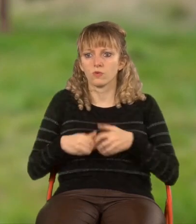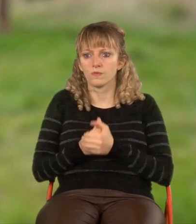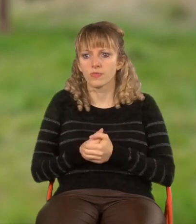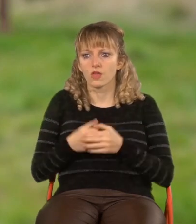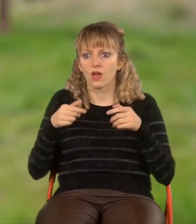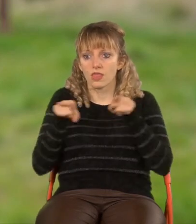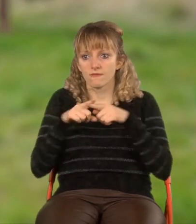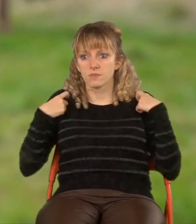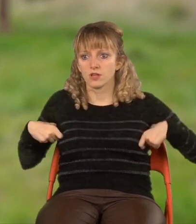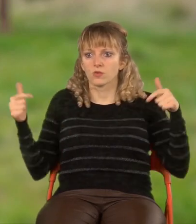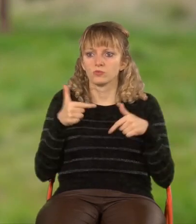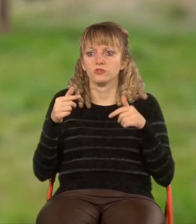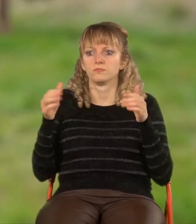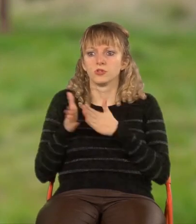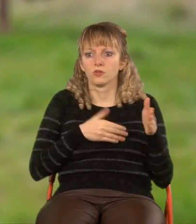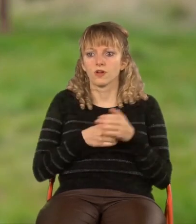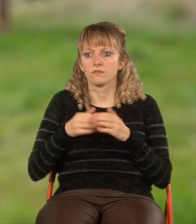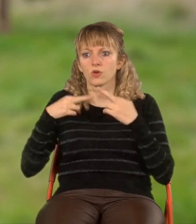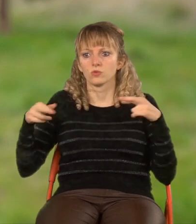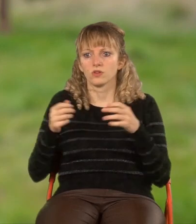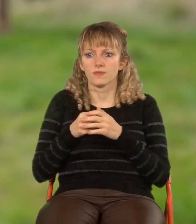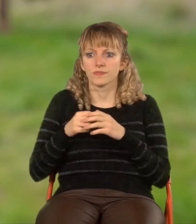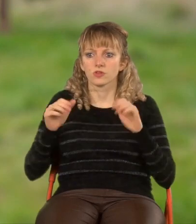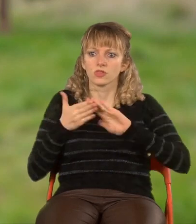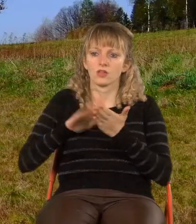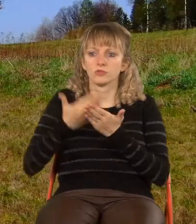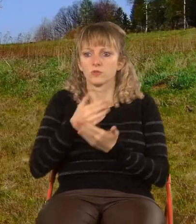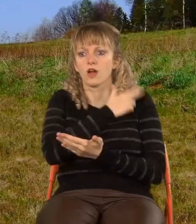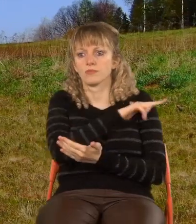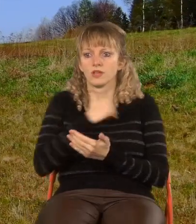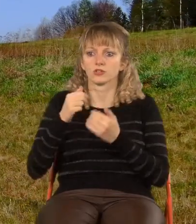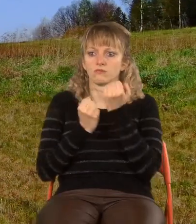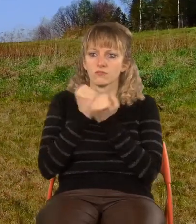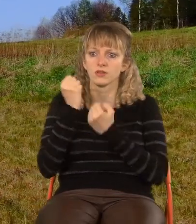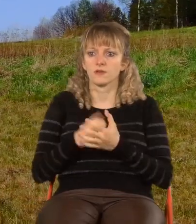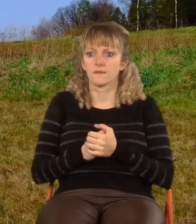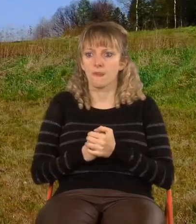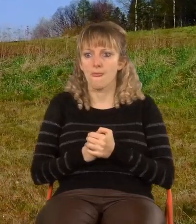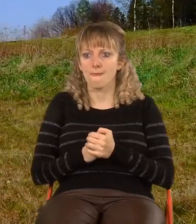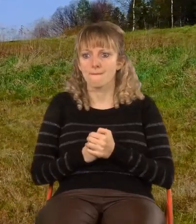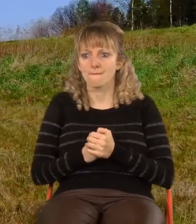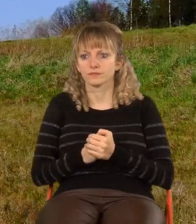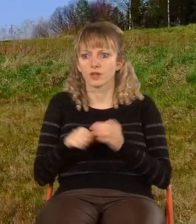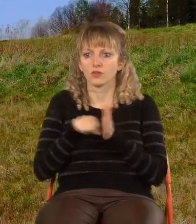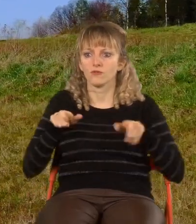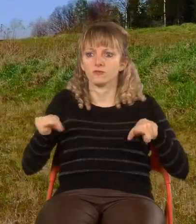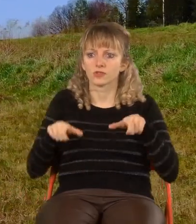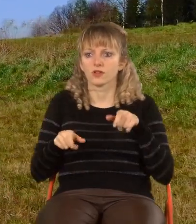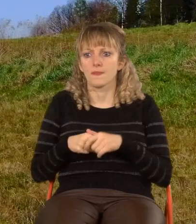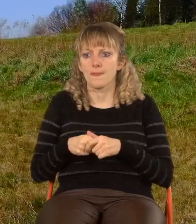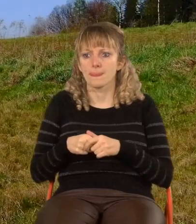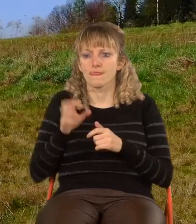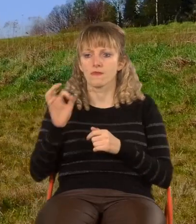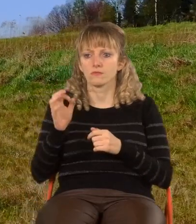różne ewentualności, czyli apteczkę, pelerynę, do wózka niezbędnik, jakby w